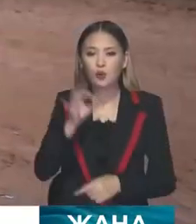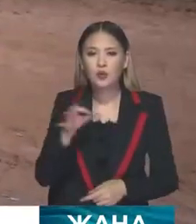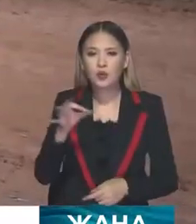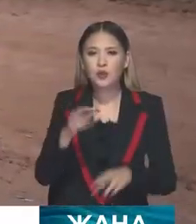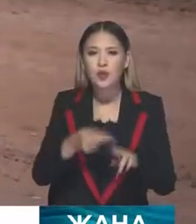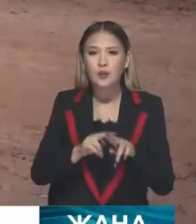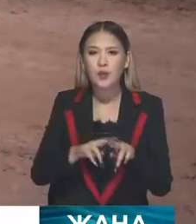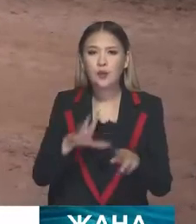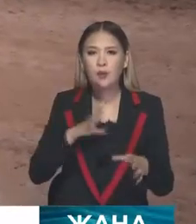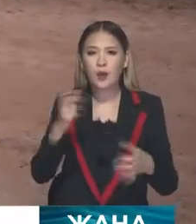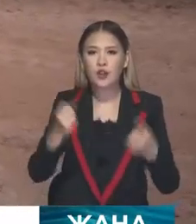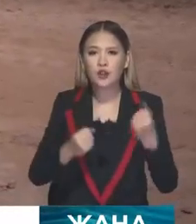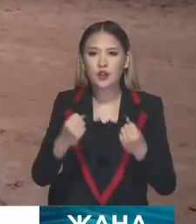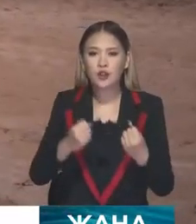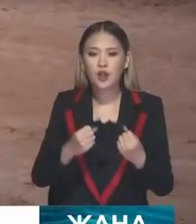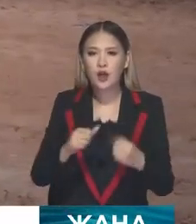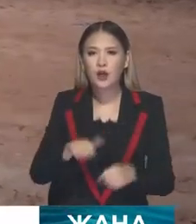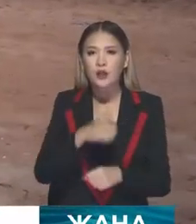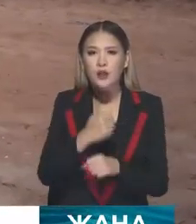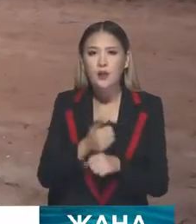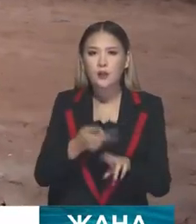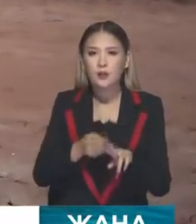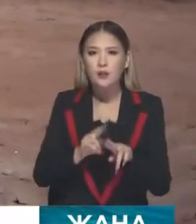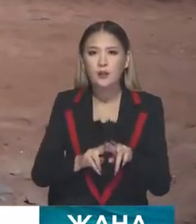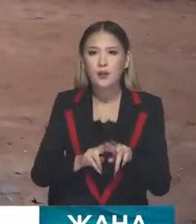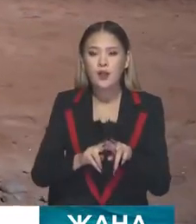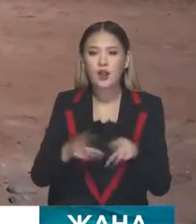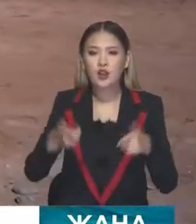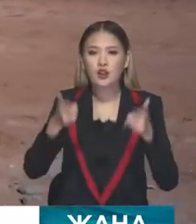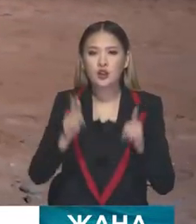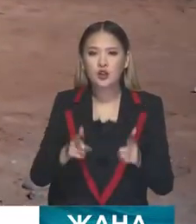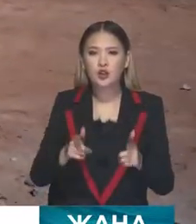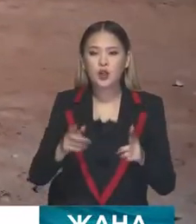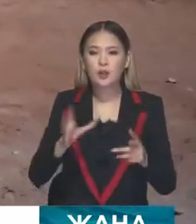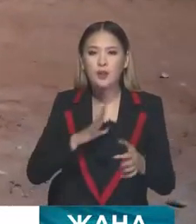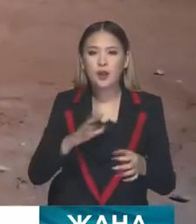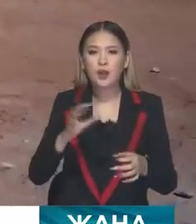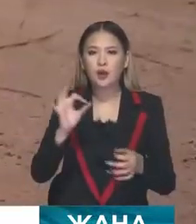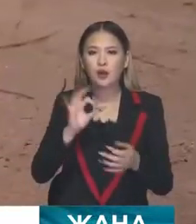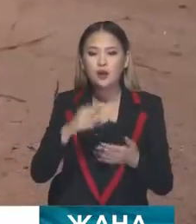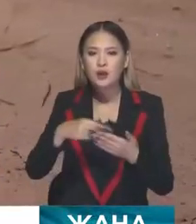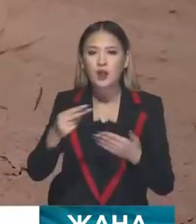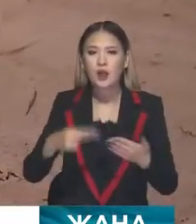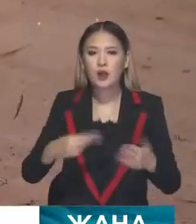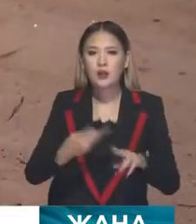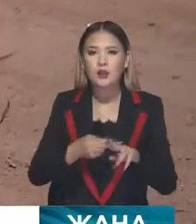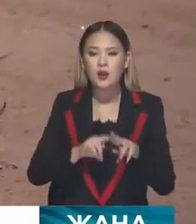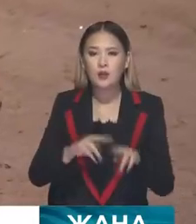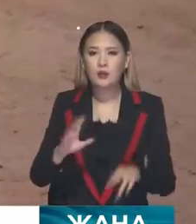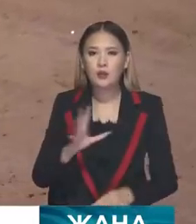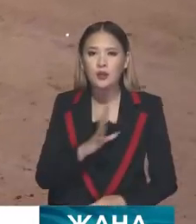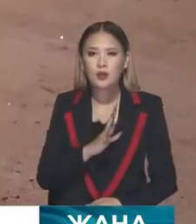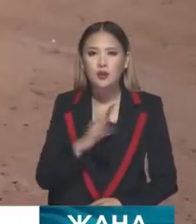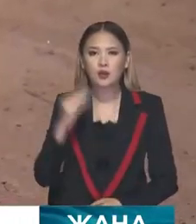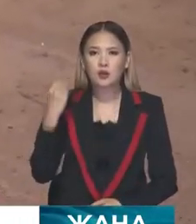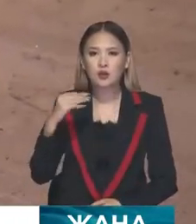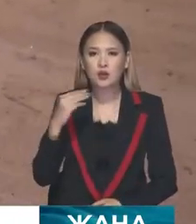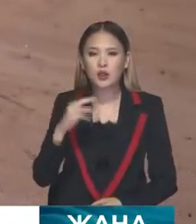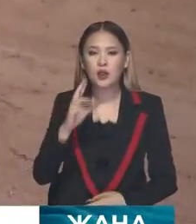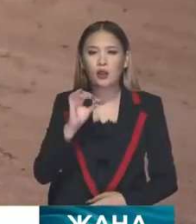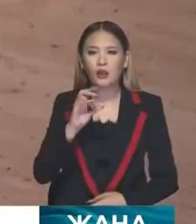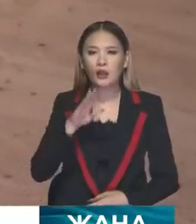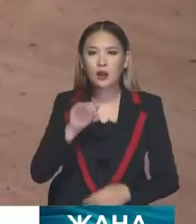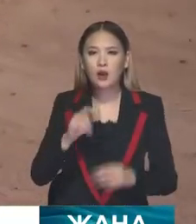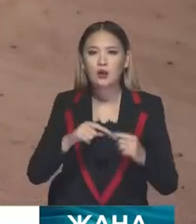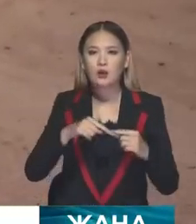және автомобиль жолдары басқармасы мердігер мекемемен келісім шарт түзген. Жол активтері ұлттық сапа орталығы Түркістан мен Кентау тас жолының